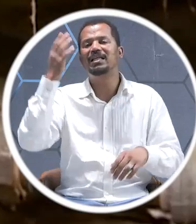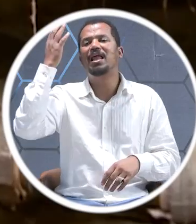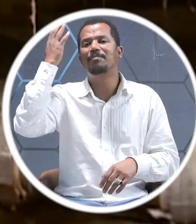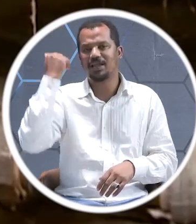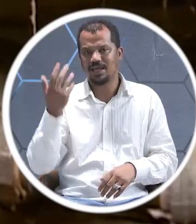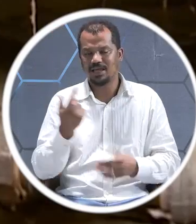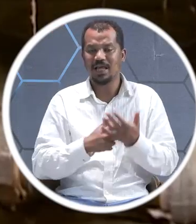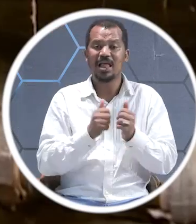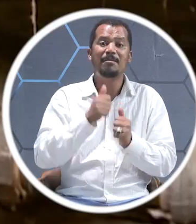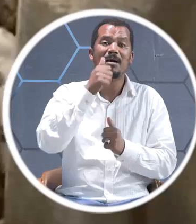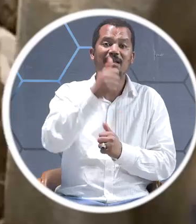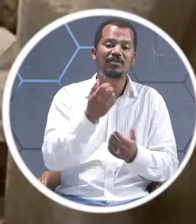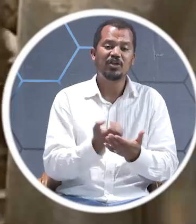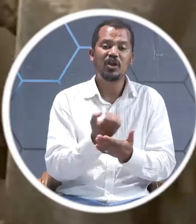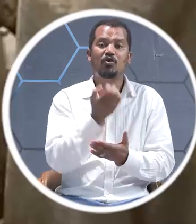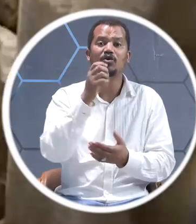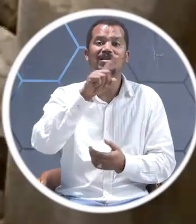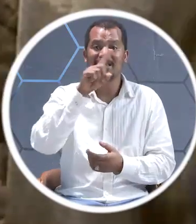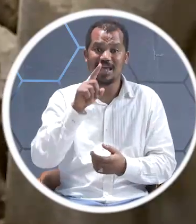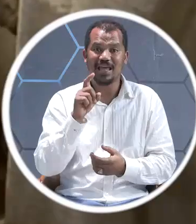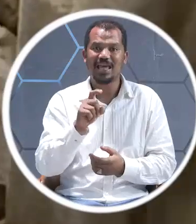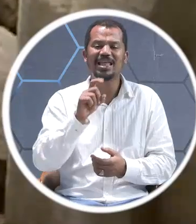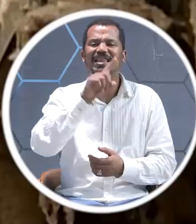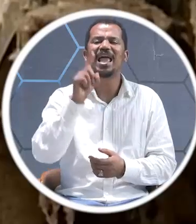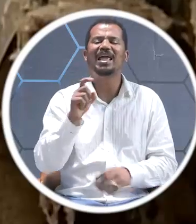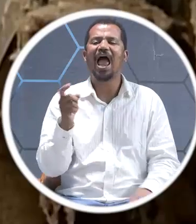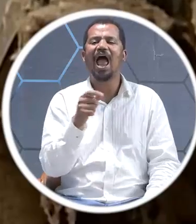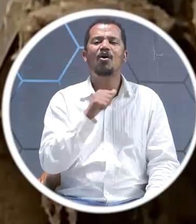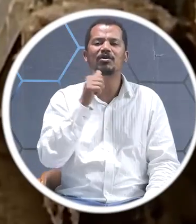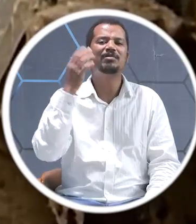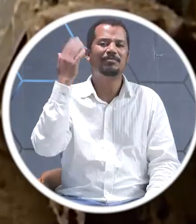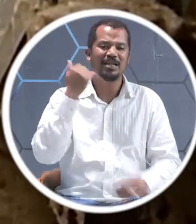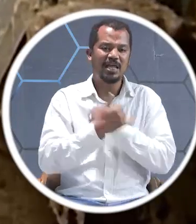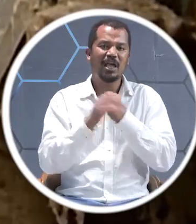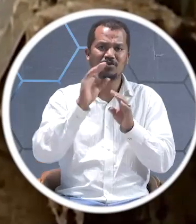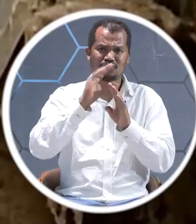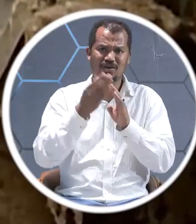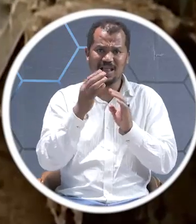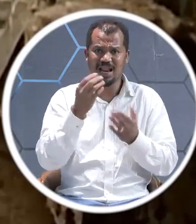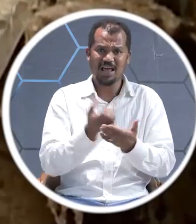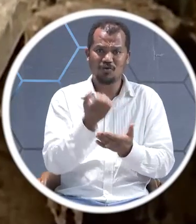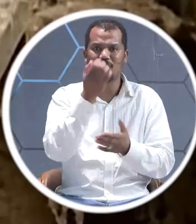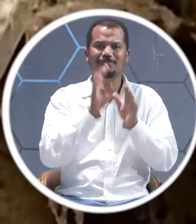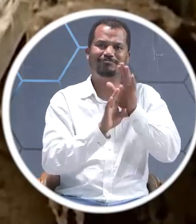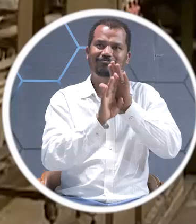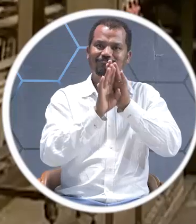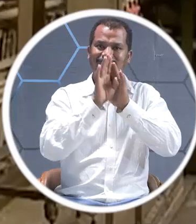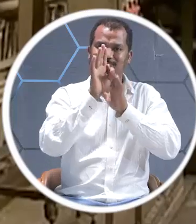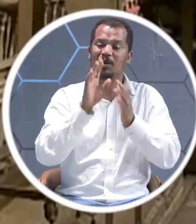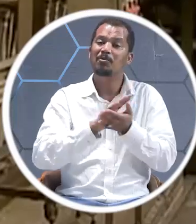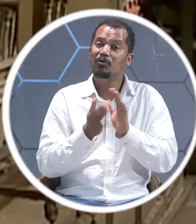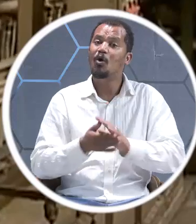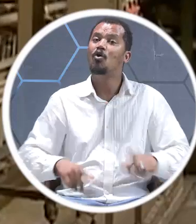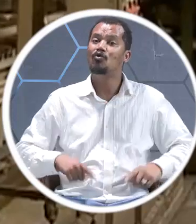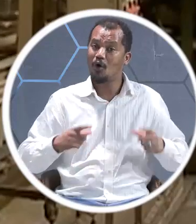نبره که زوال لفهم یه اقتصاد یاگه تیاگه ایهونم یا اگر گذشتن نه اقتصادی میاد گل